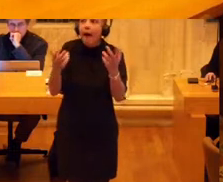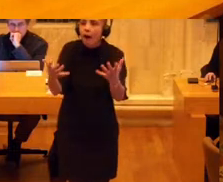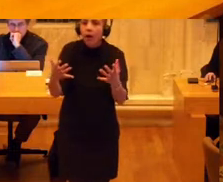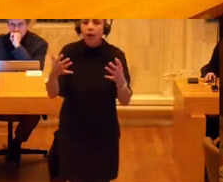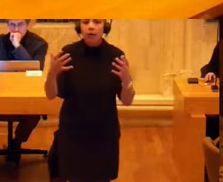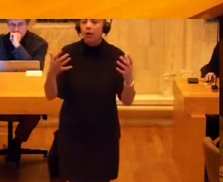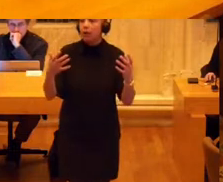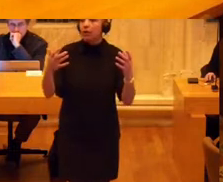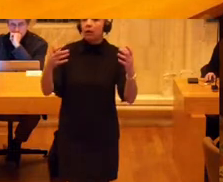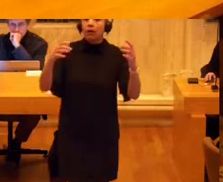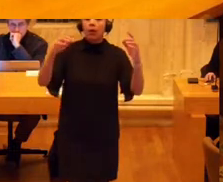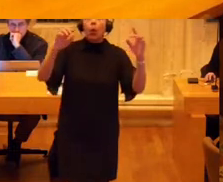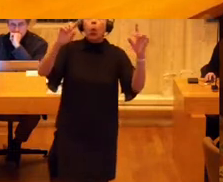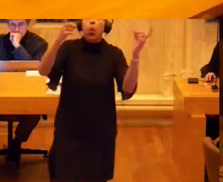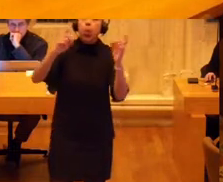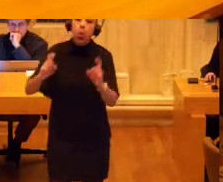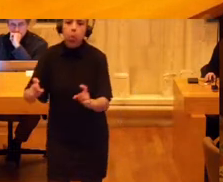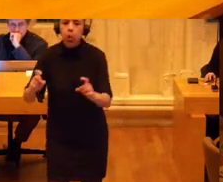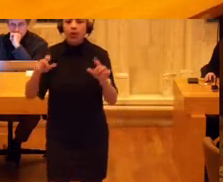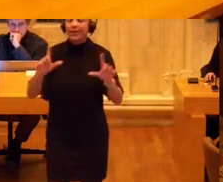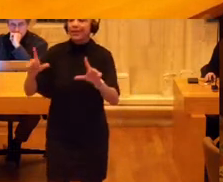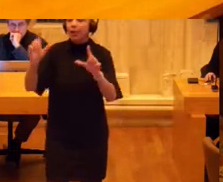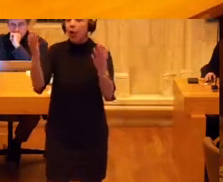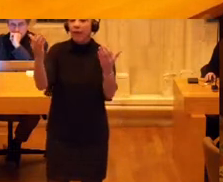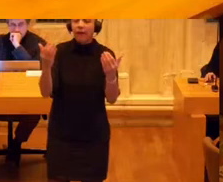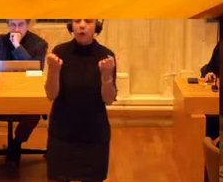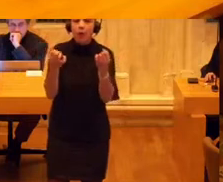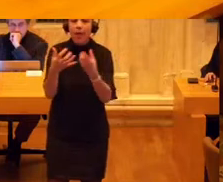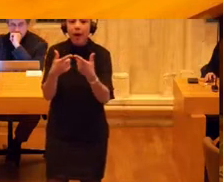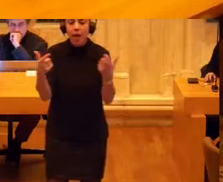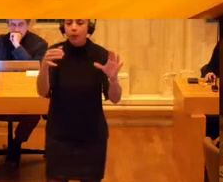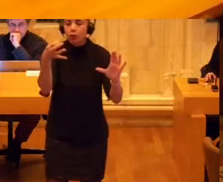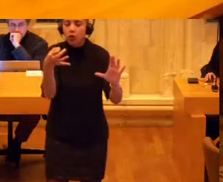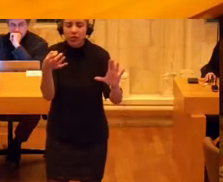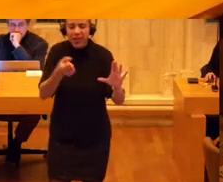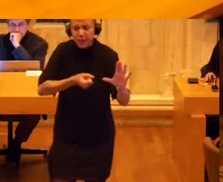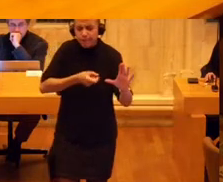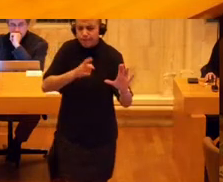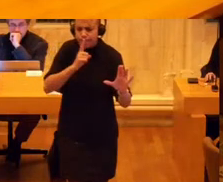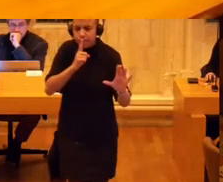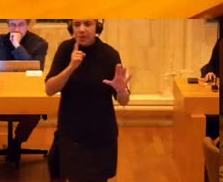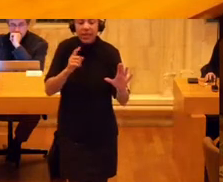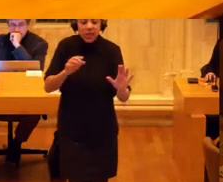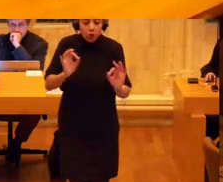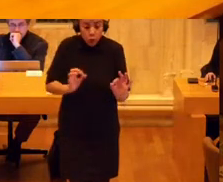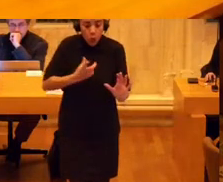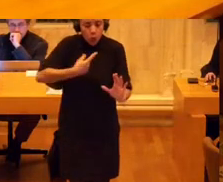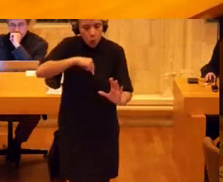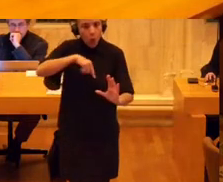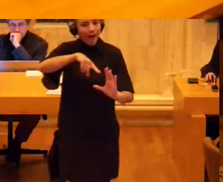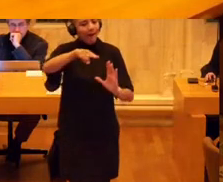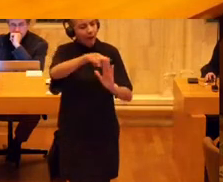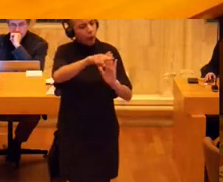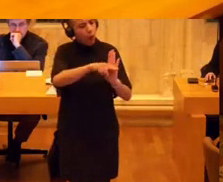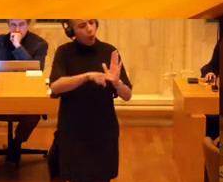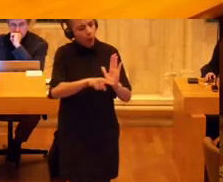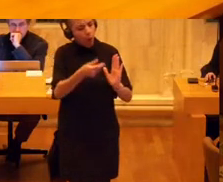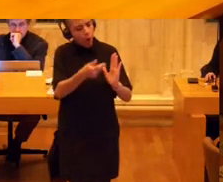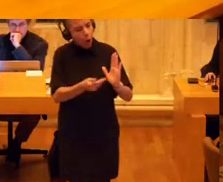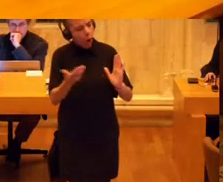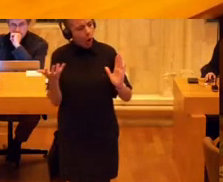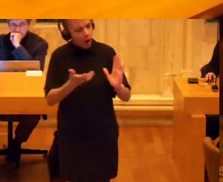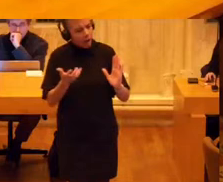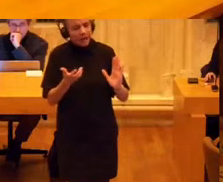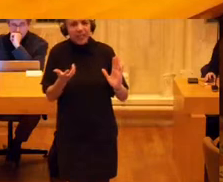rapport à cette réglementation. Ce qu'on a essayé de travailler à travers ce règlement, c'est de